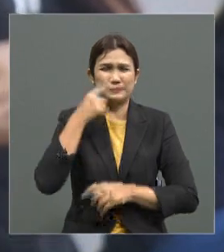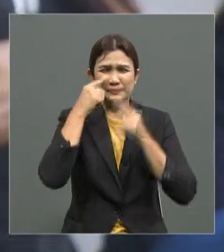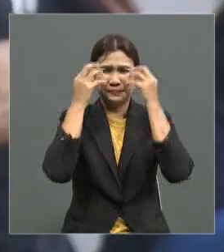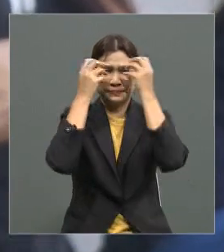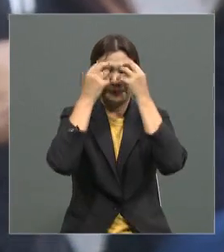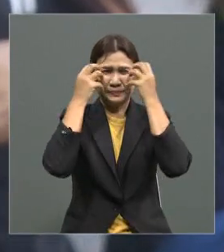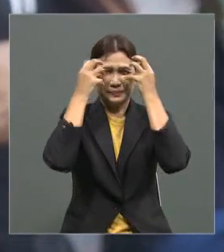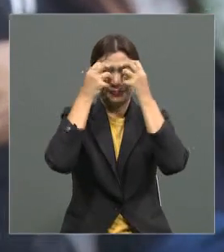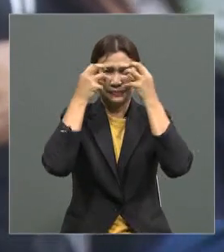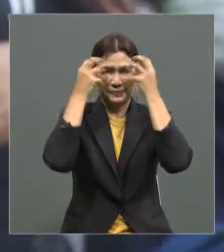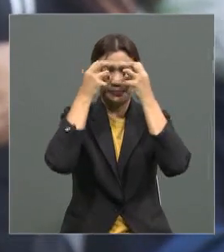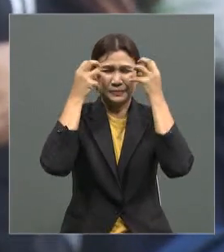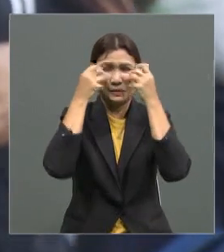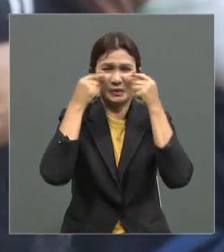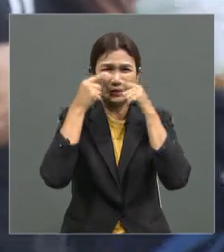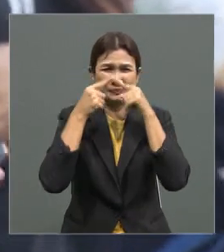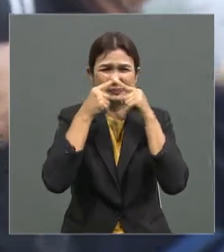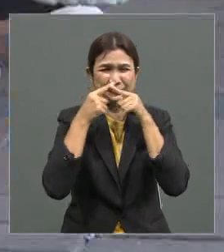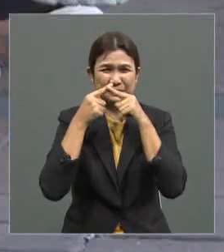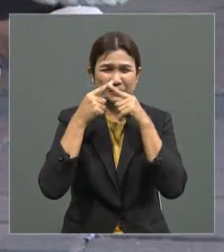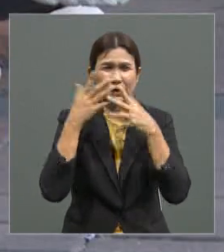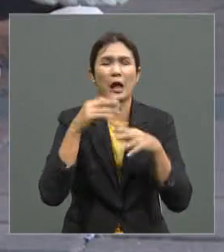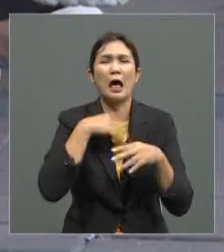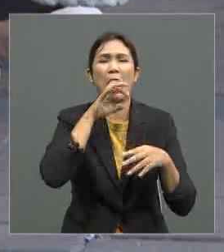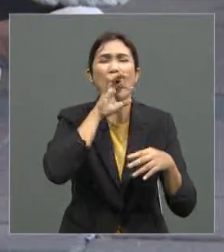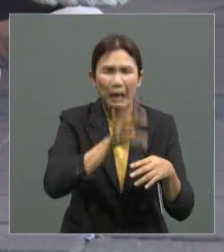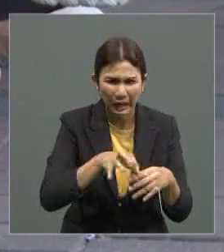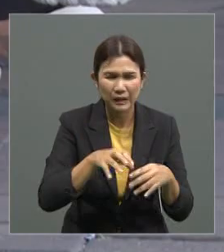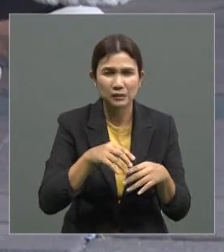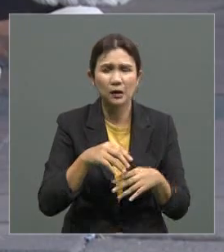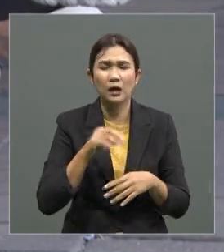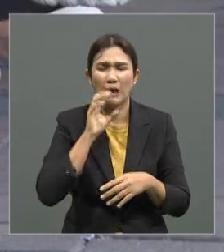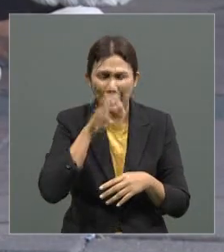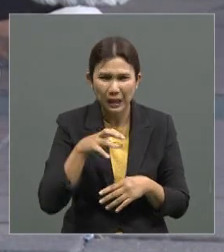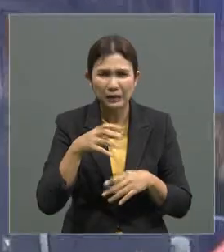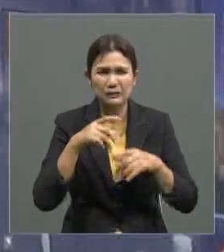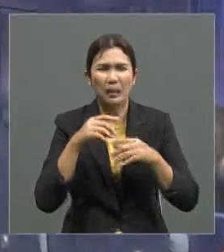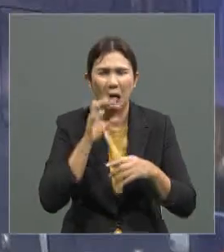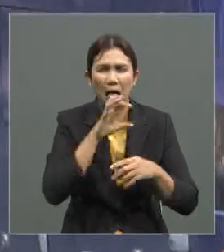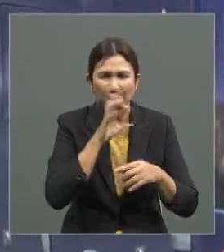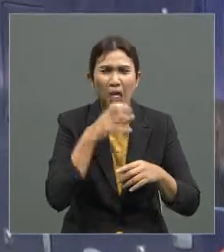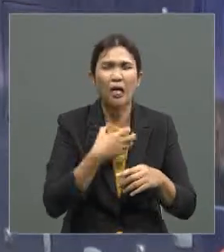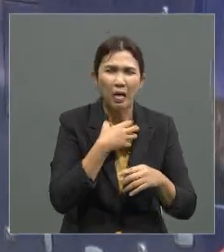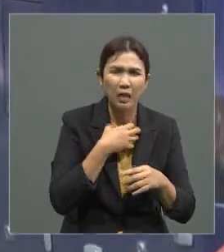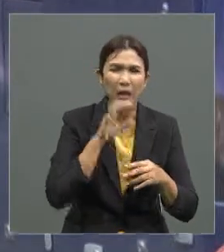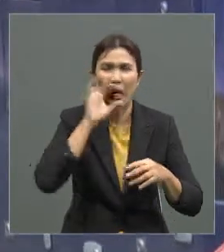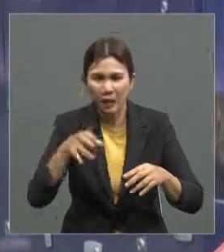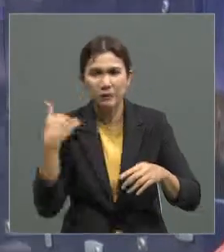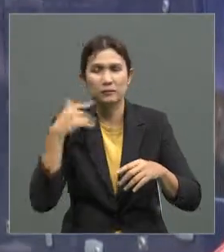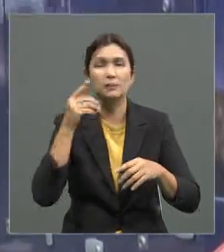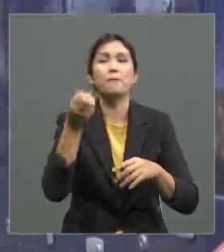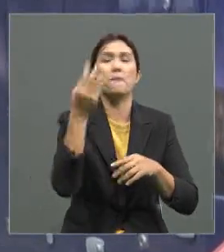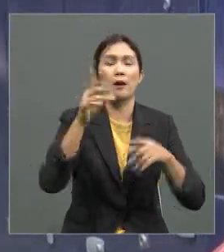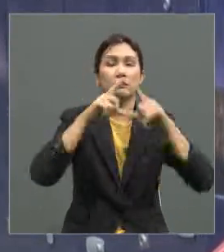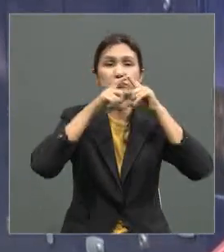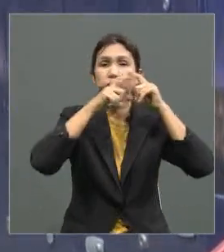าบางครั้งอ่ะแสบตาแล้วตามมาด้วยมีไอมีจามส่วนใหญ่ก็จะใส่หน้ากากอนามัยเพื่อการป้องกันอย่างที่บอกไปหน้